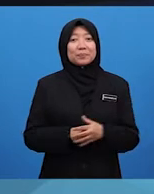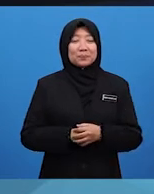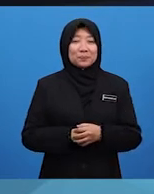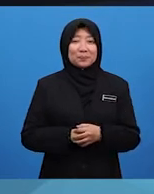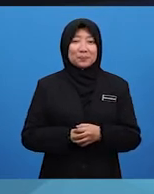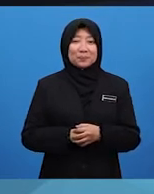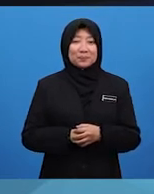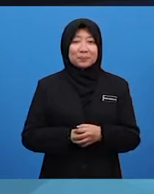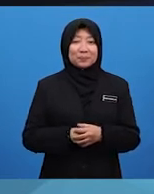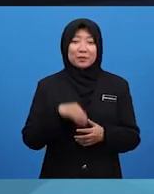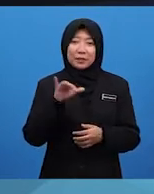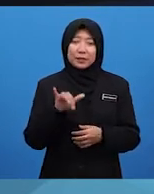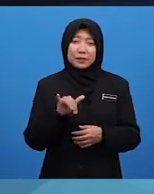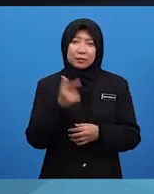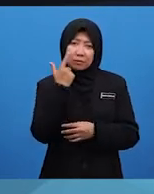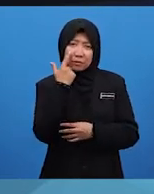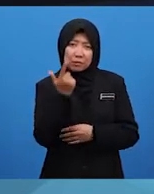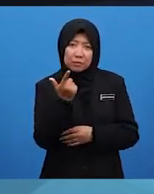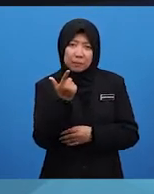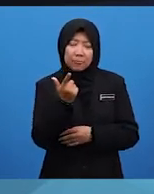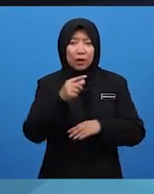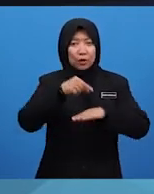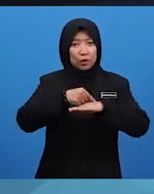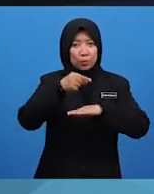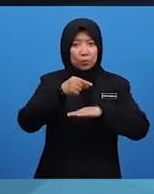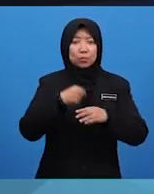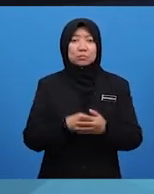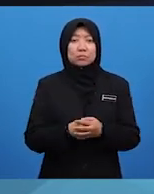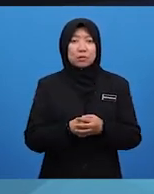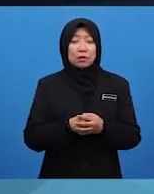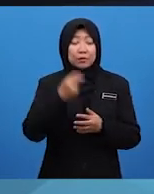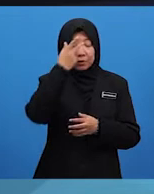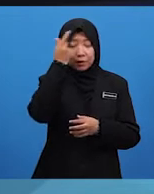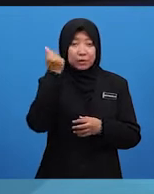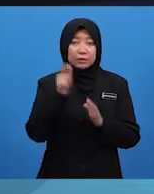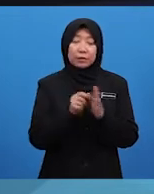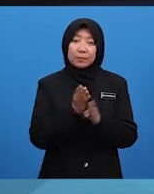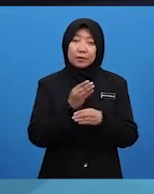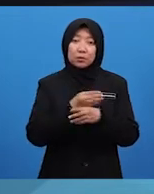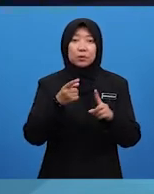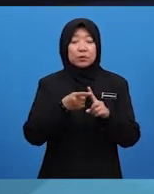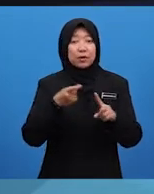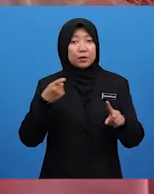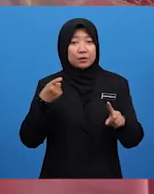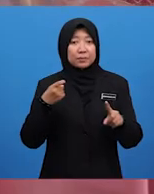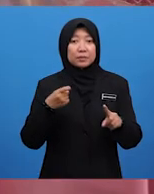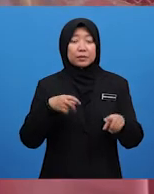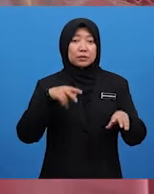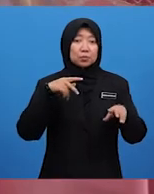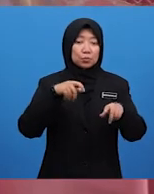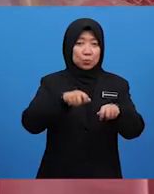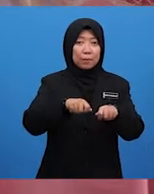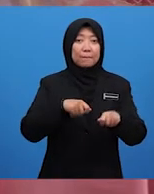Jepun pula merupakan smoke yang kelihatan menggelembung kerana terbentuk dari sudut yang berbeza.